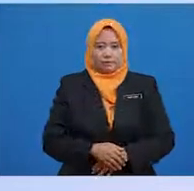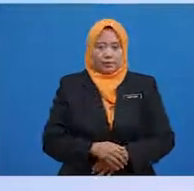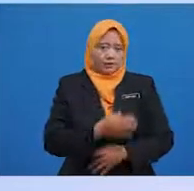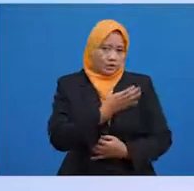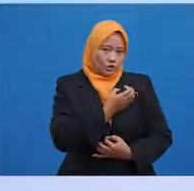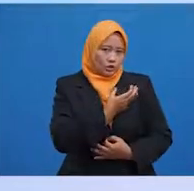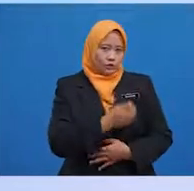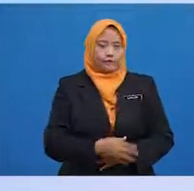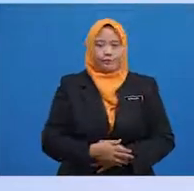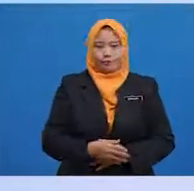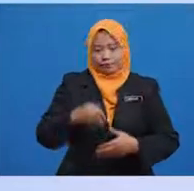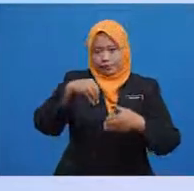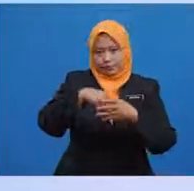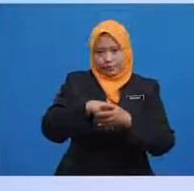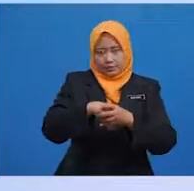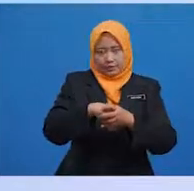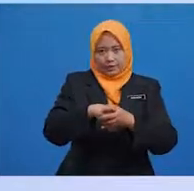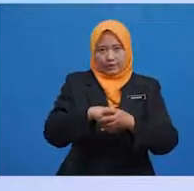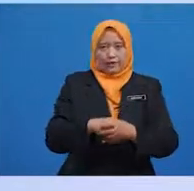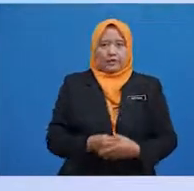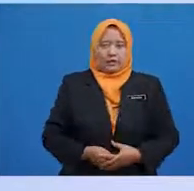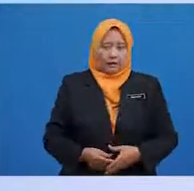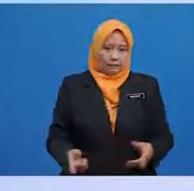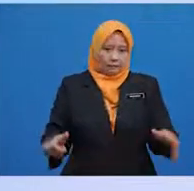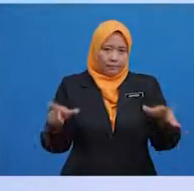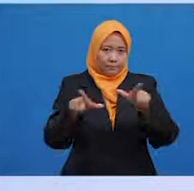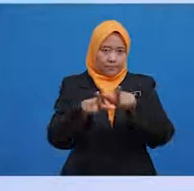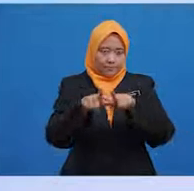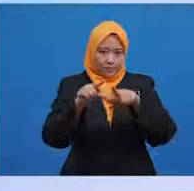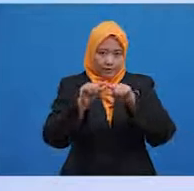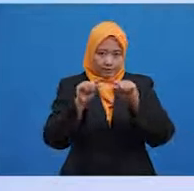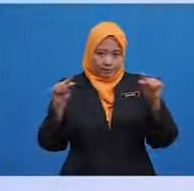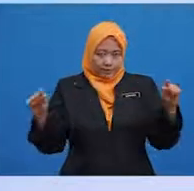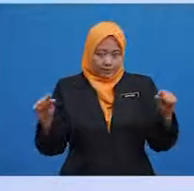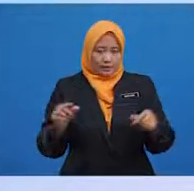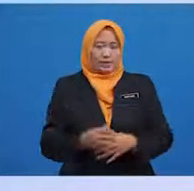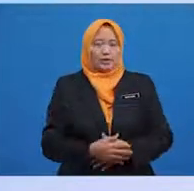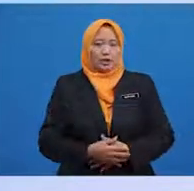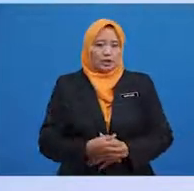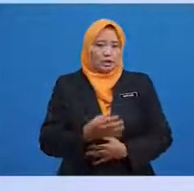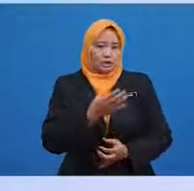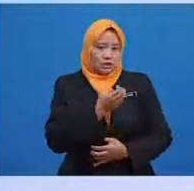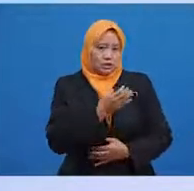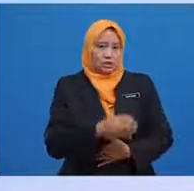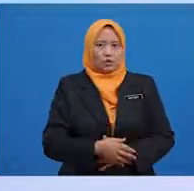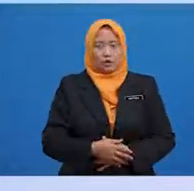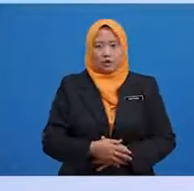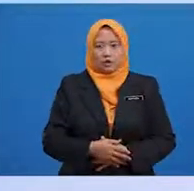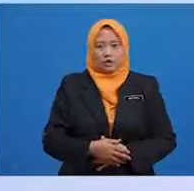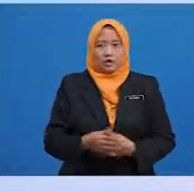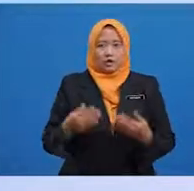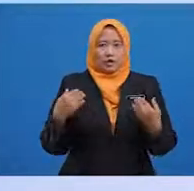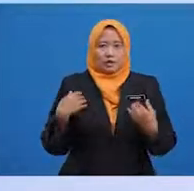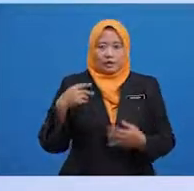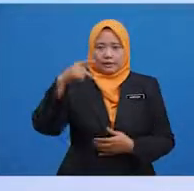Di dalam lapisan jantung ini juga terdapat pembuluh darah korona yang menghantar darah